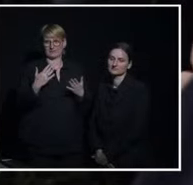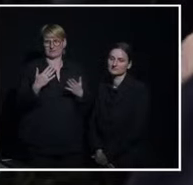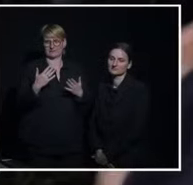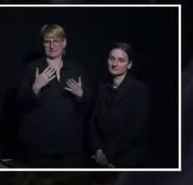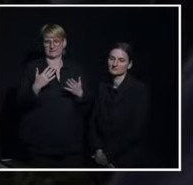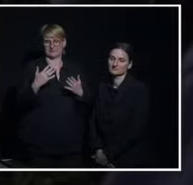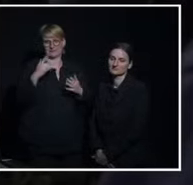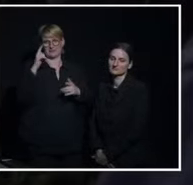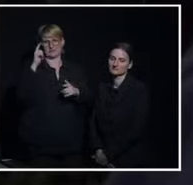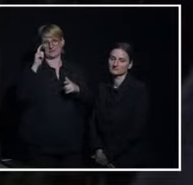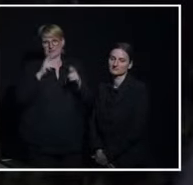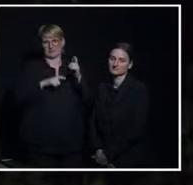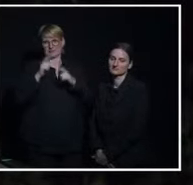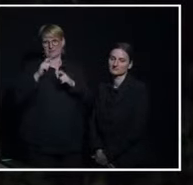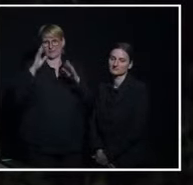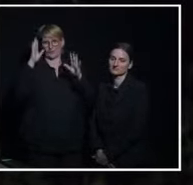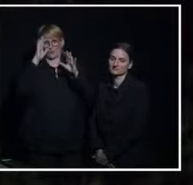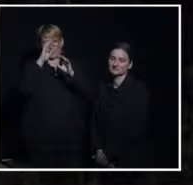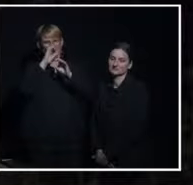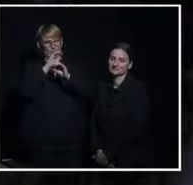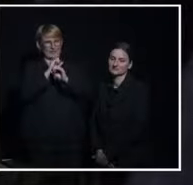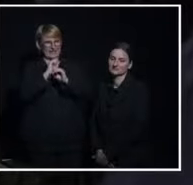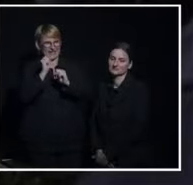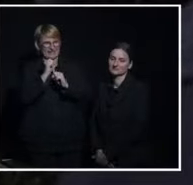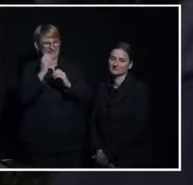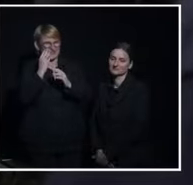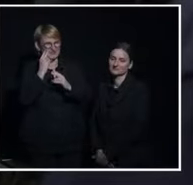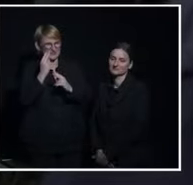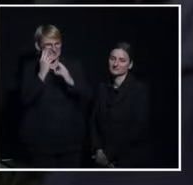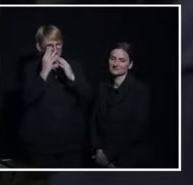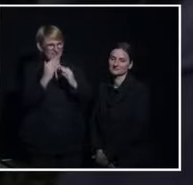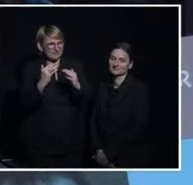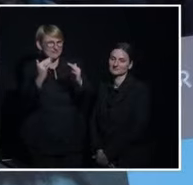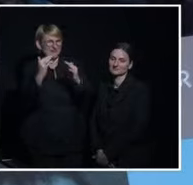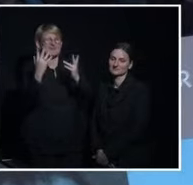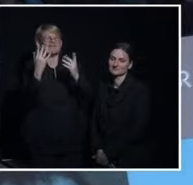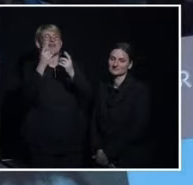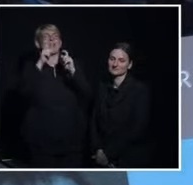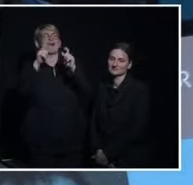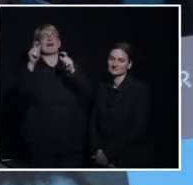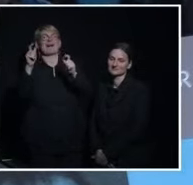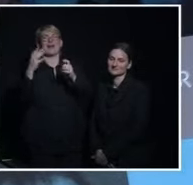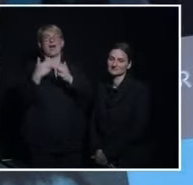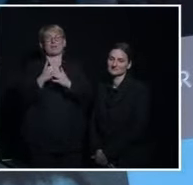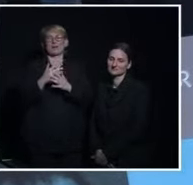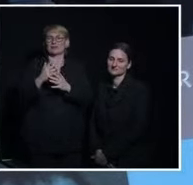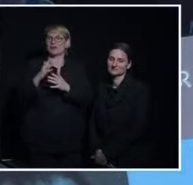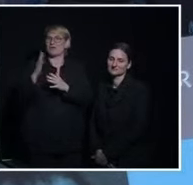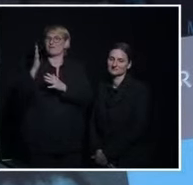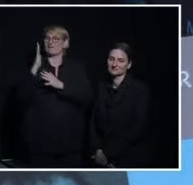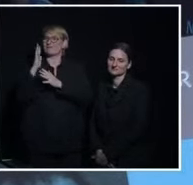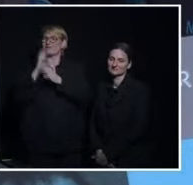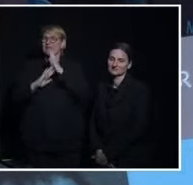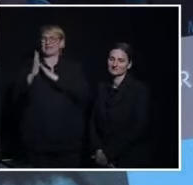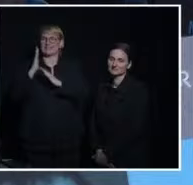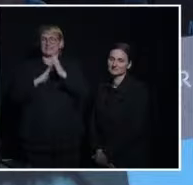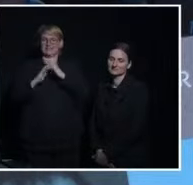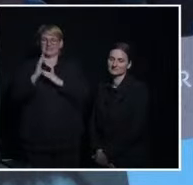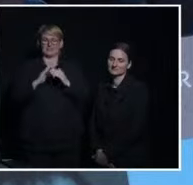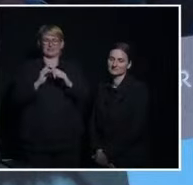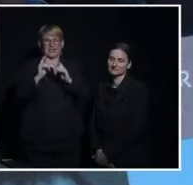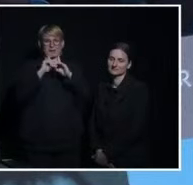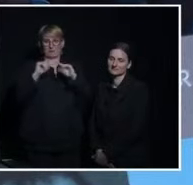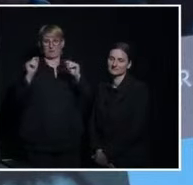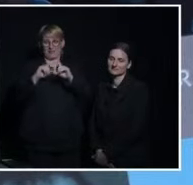Menschen aufgrund der Dunkelheit nicht mehr so sehen kann, aber es wurde ja viel gesprochen darüber. Ich habe